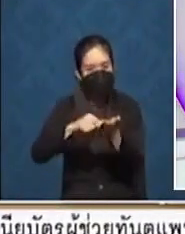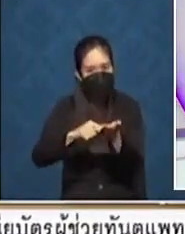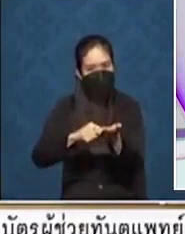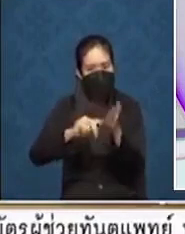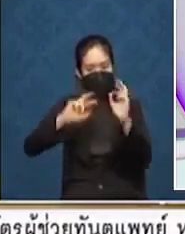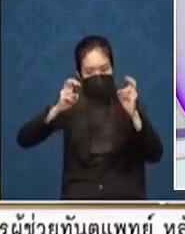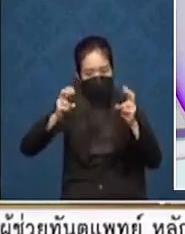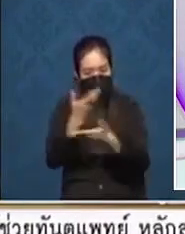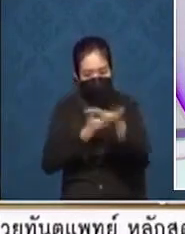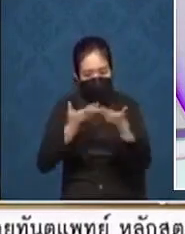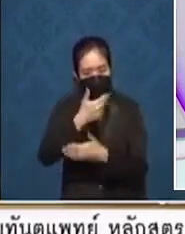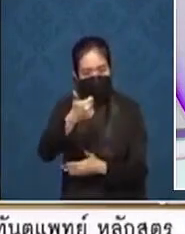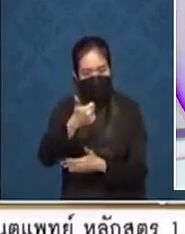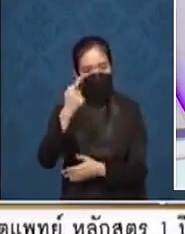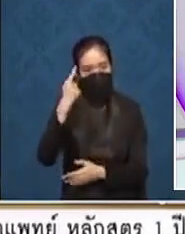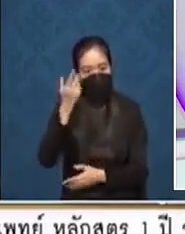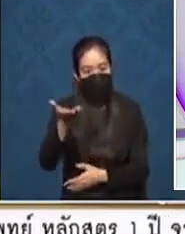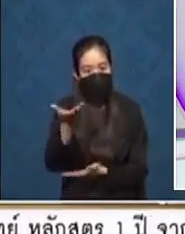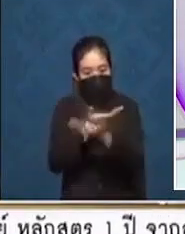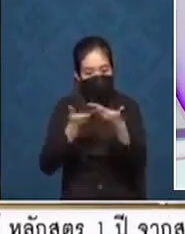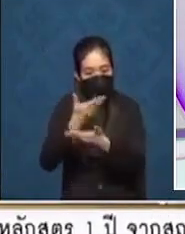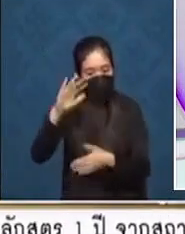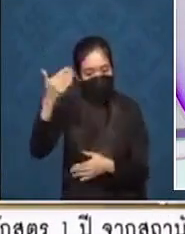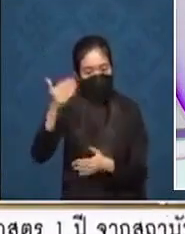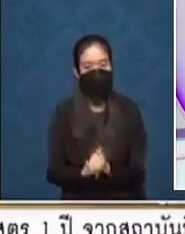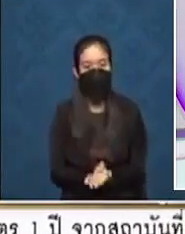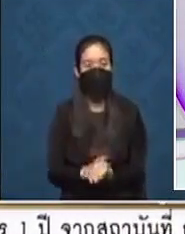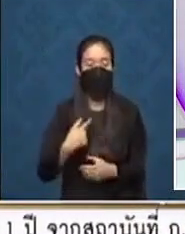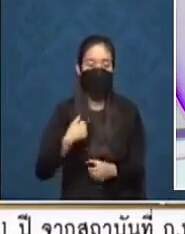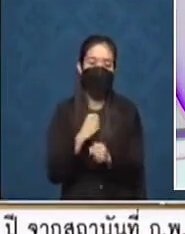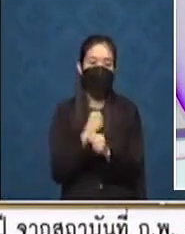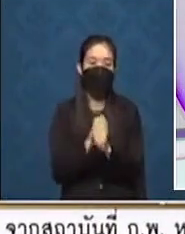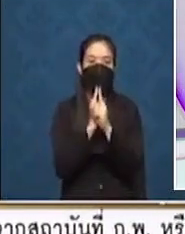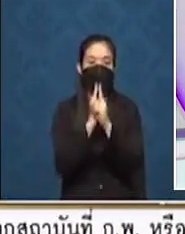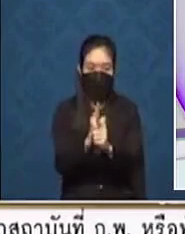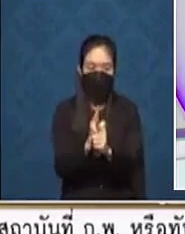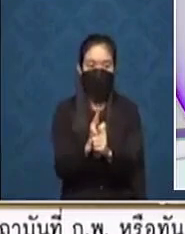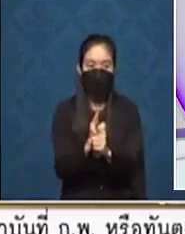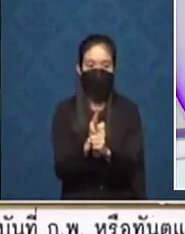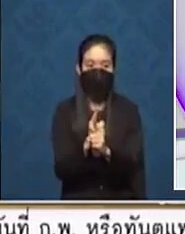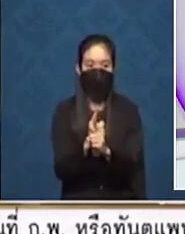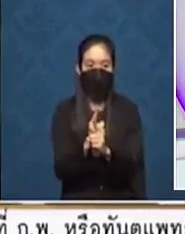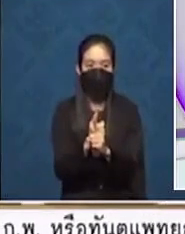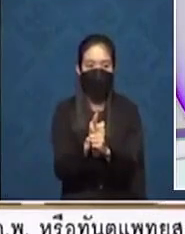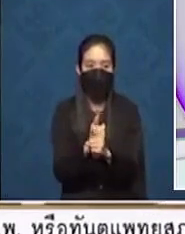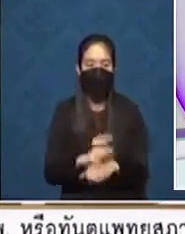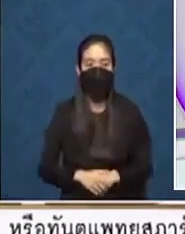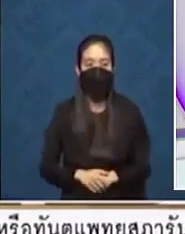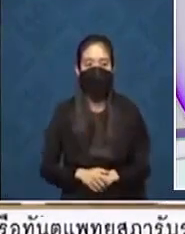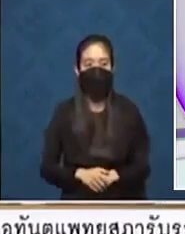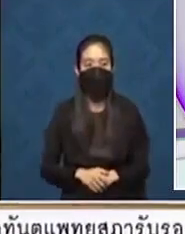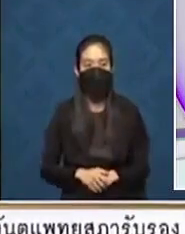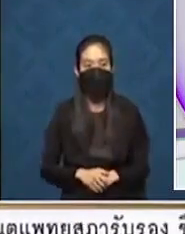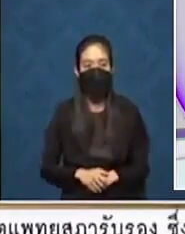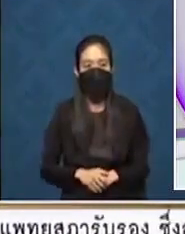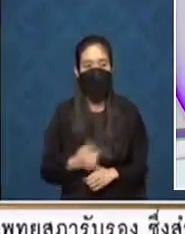วยอยู่เลยแต่ไม่แดงตนค ไ impaired เขรู้กัไปรู้